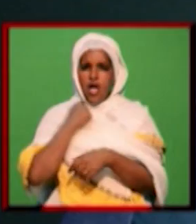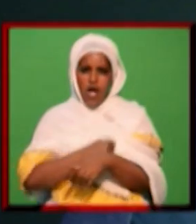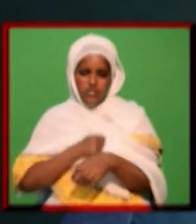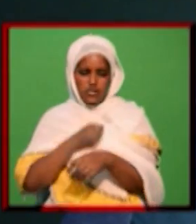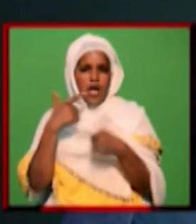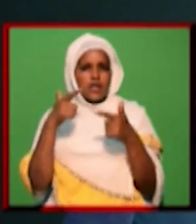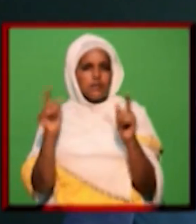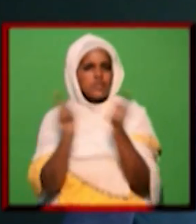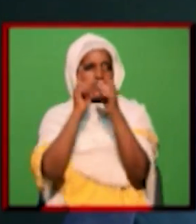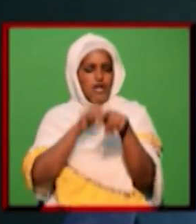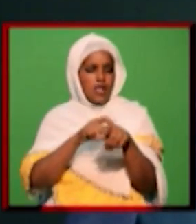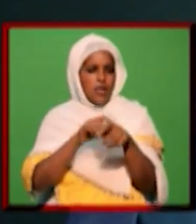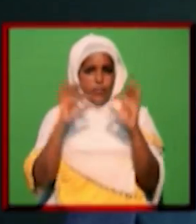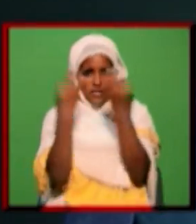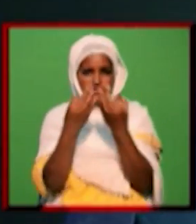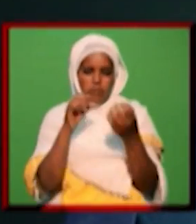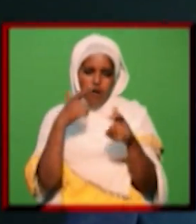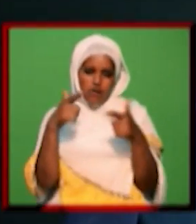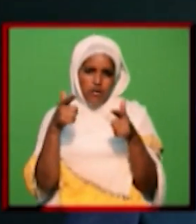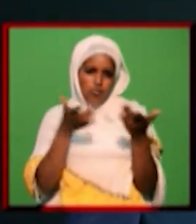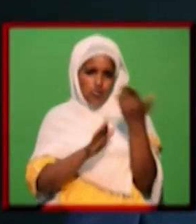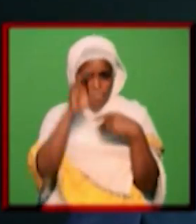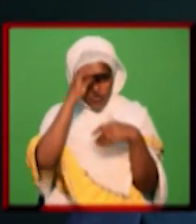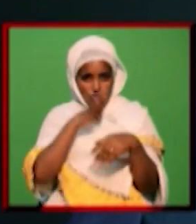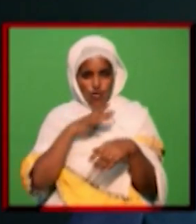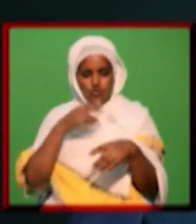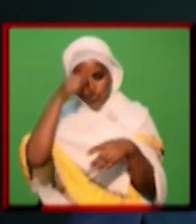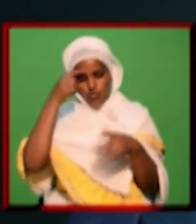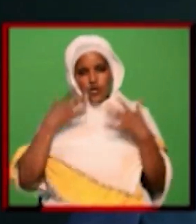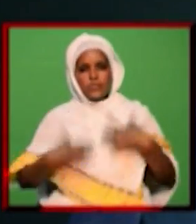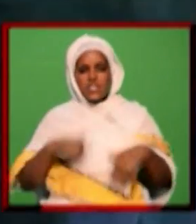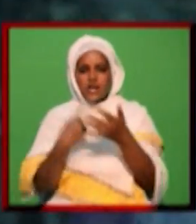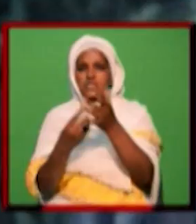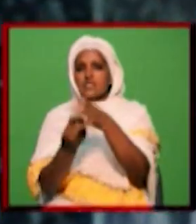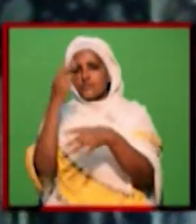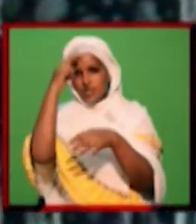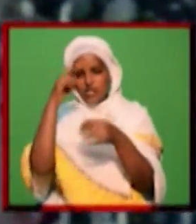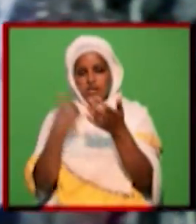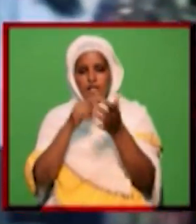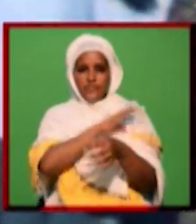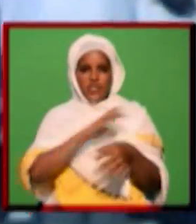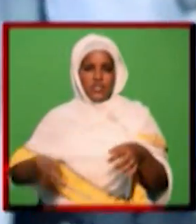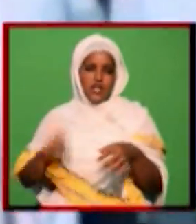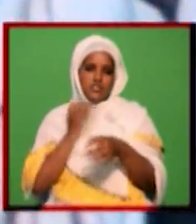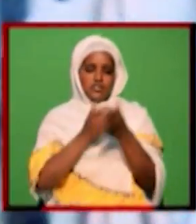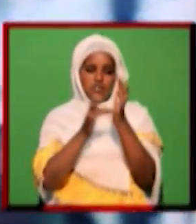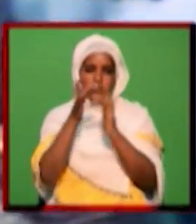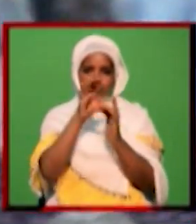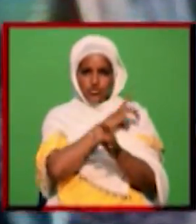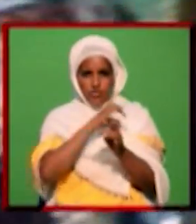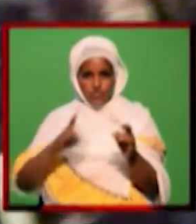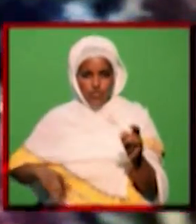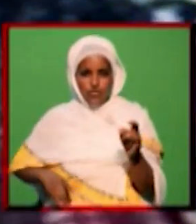ሐዘን በሚደርስበት ጊዜ እኮ በቤተሰብ ደረጃም ሐዘን ሲደርስ ጥቁር ይለበሳል። ከዚያ የመነጨ ነው። ጌታችን መድኃኒታችን